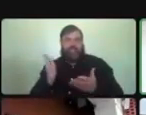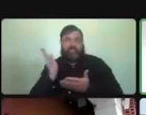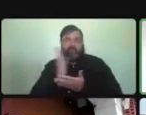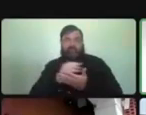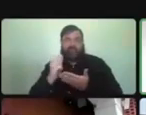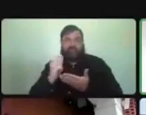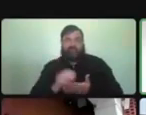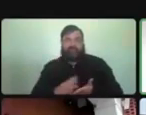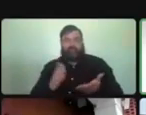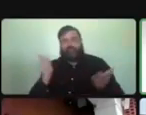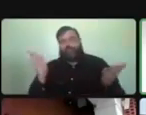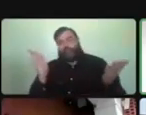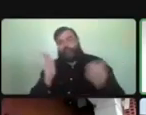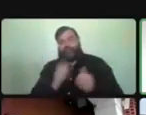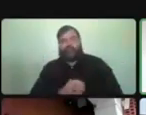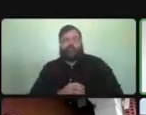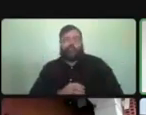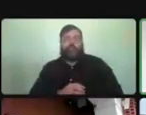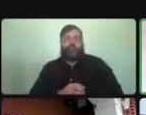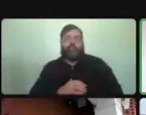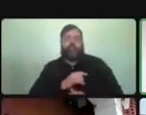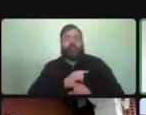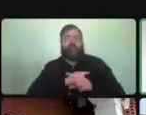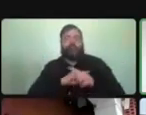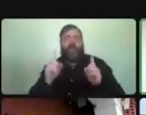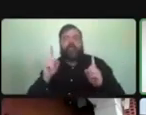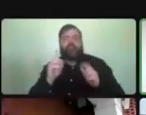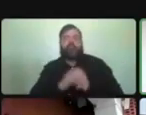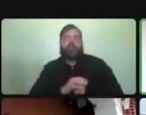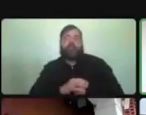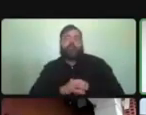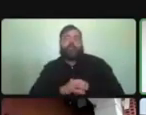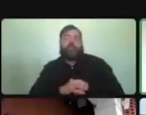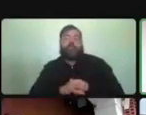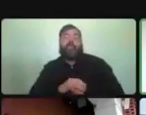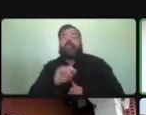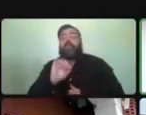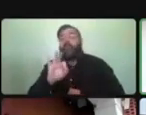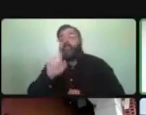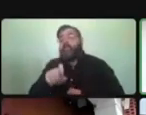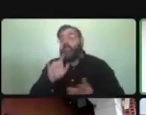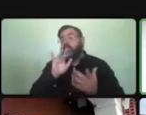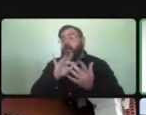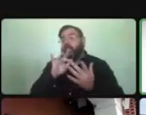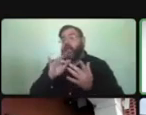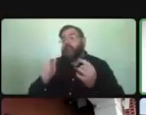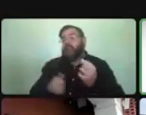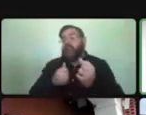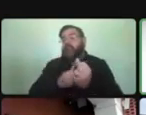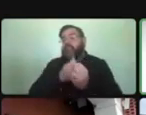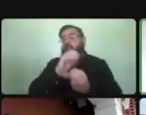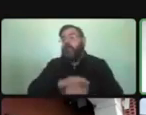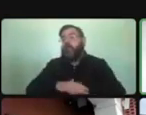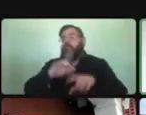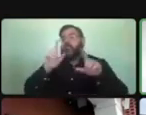mwaka huu, yani watu kupimwa kwa ili waweze kuruhusiwa kucheza.